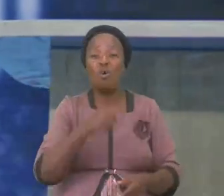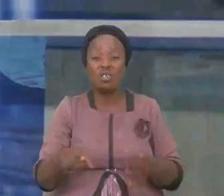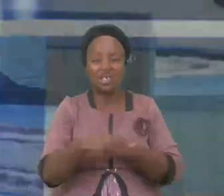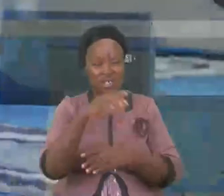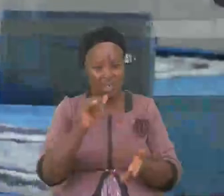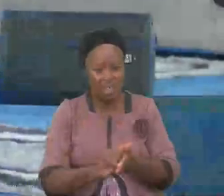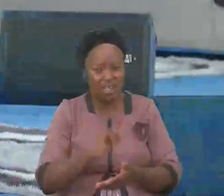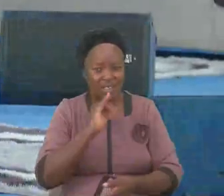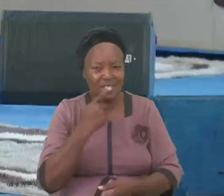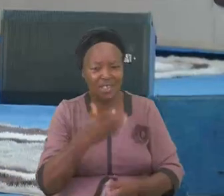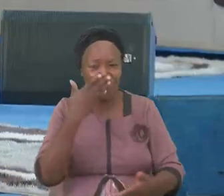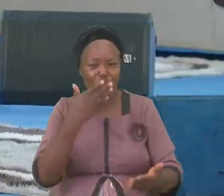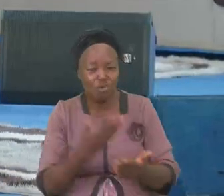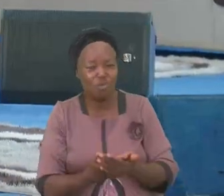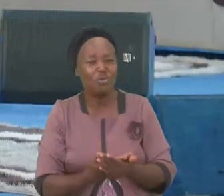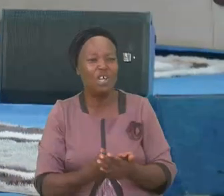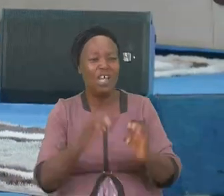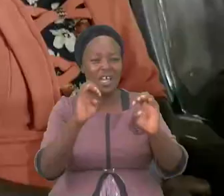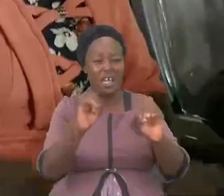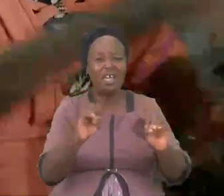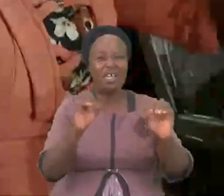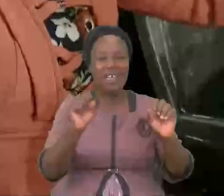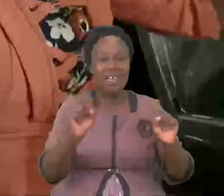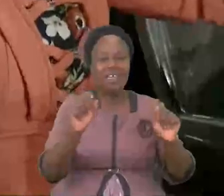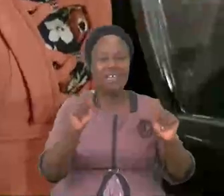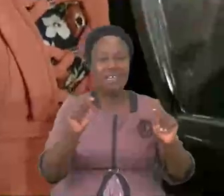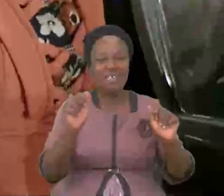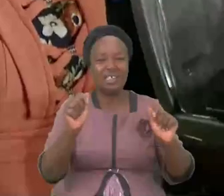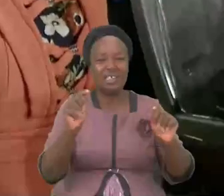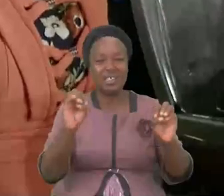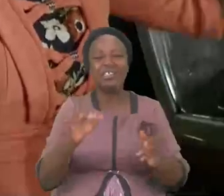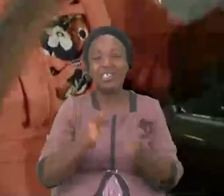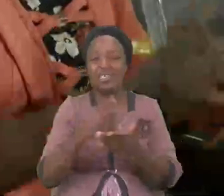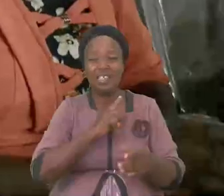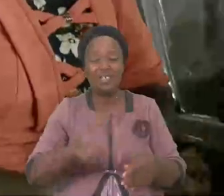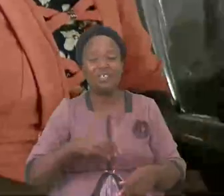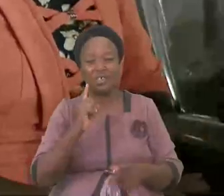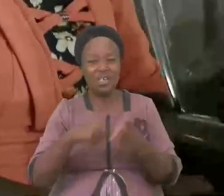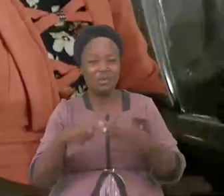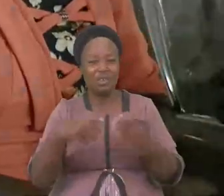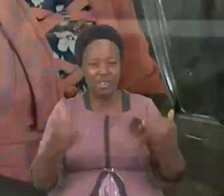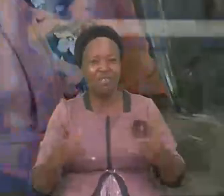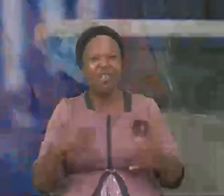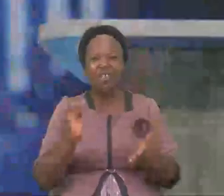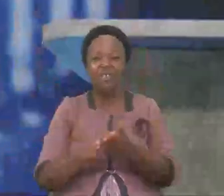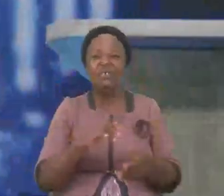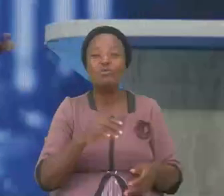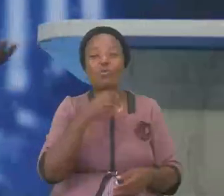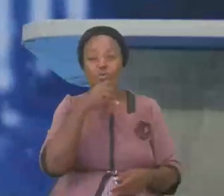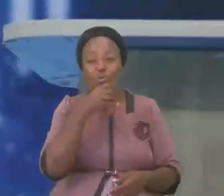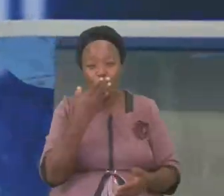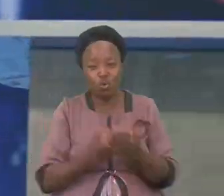jours. Ça c'est de ça que parle le Seigneur. Ces beaux jours. C'est autrefois. Dieu va ramener ça dans votre